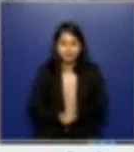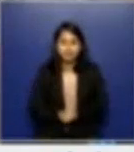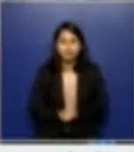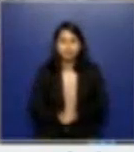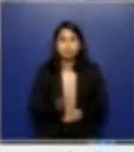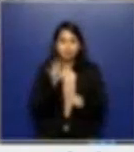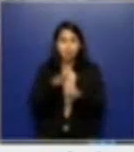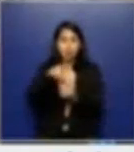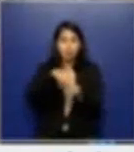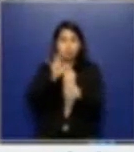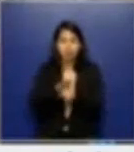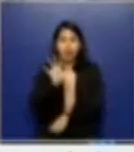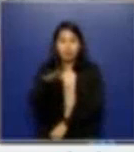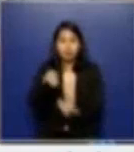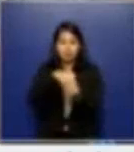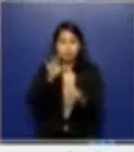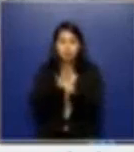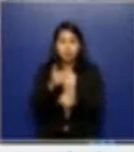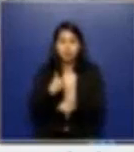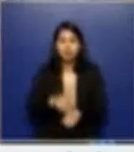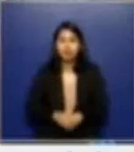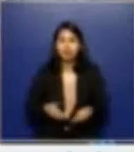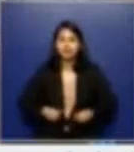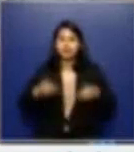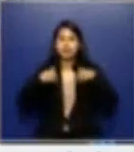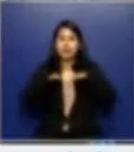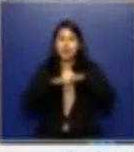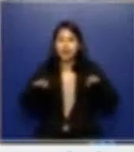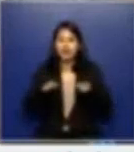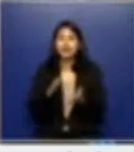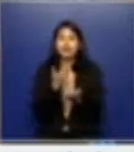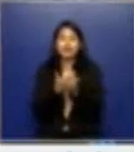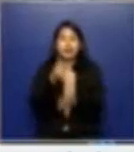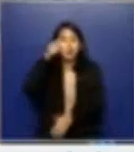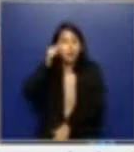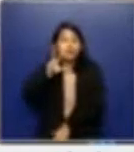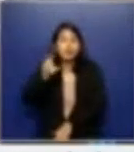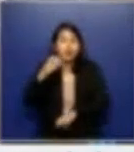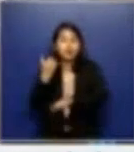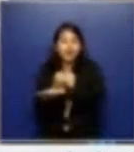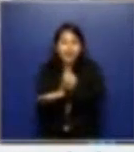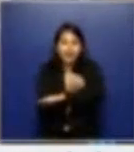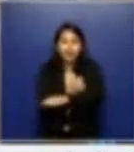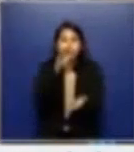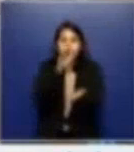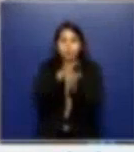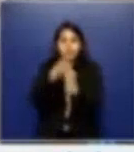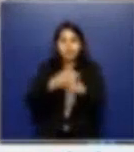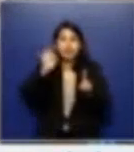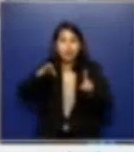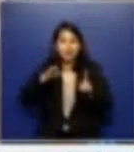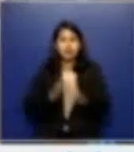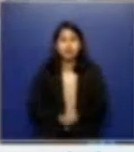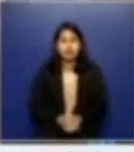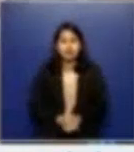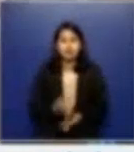แล้วพอไหมล่ะ 5,000 บาทมาตรฐานชีวิตของคนเนี่ยวันละ300บาทค่าแรงขั้นต่ำมันก็ 9,000 5,000 บ